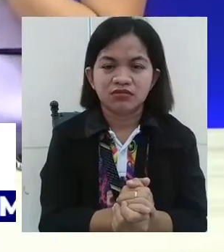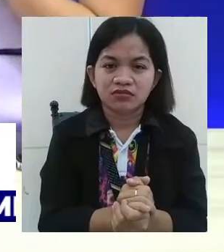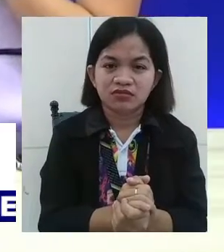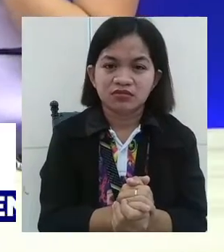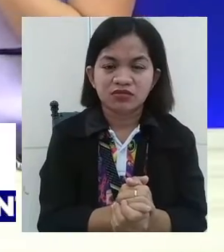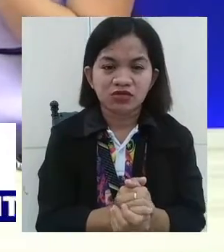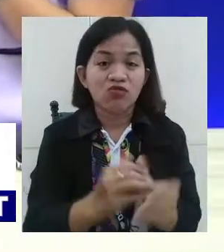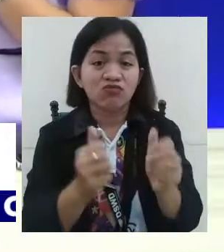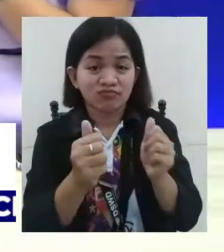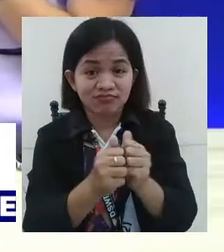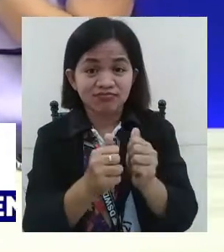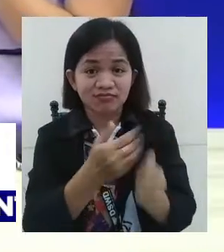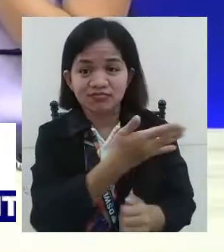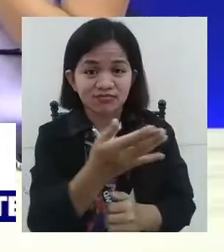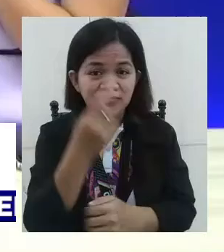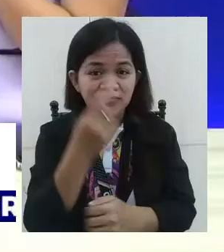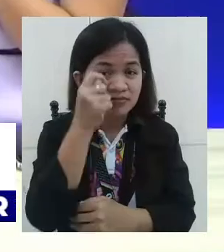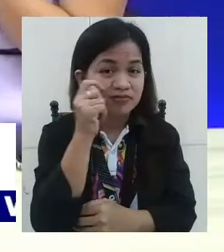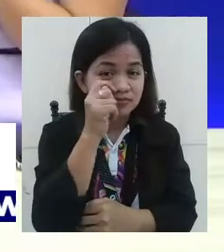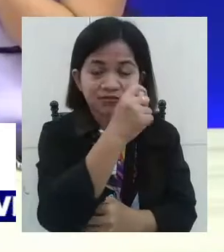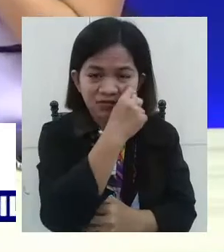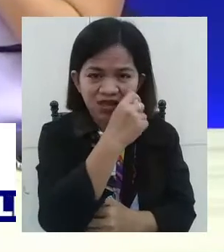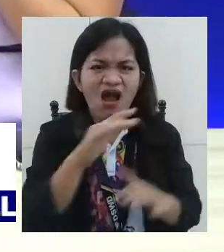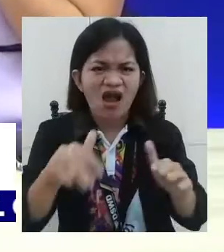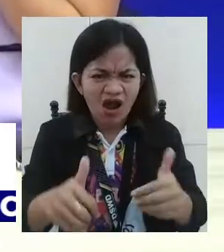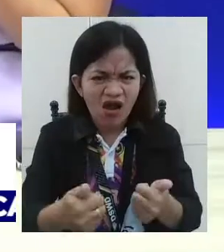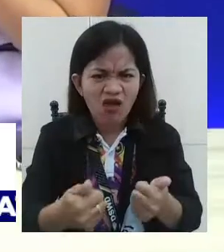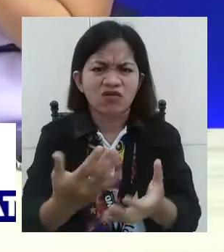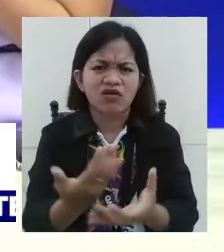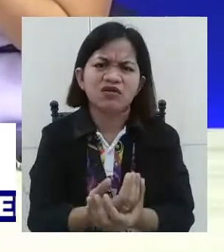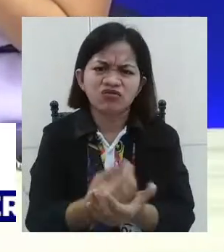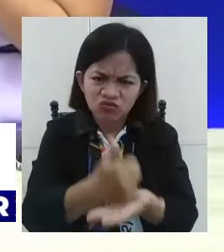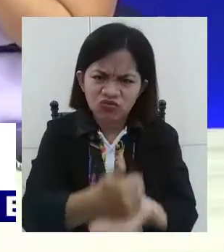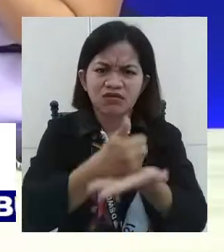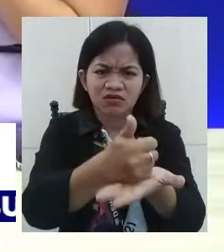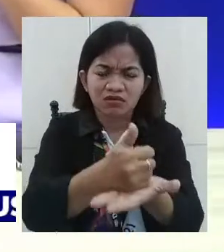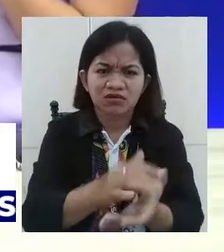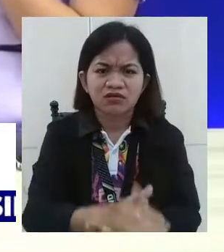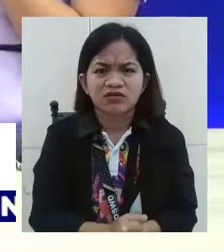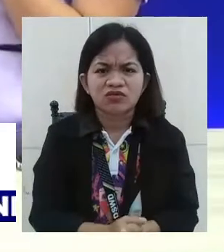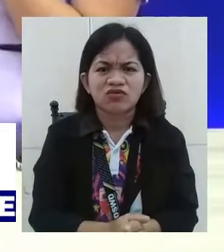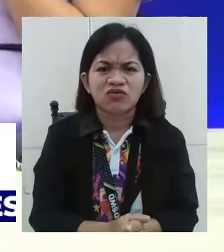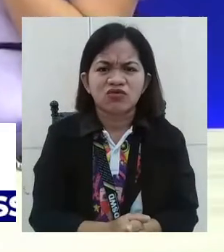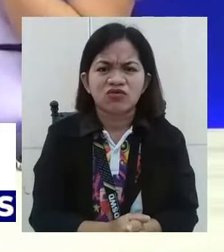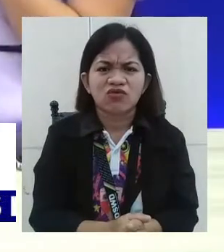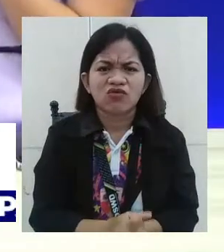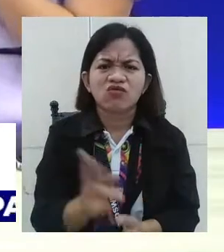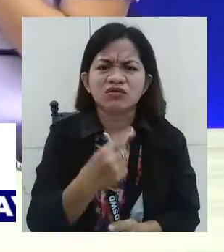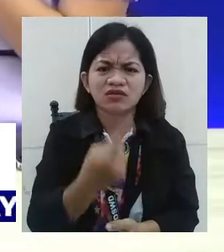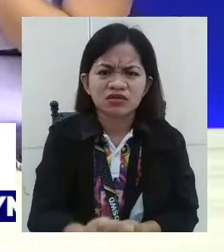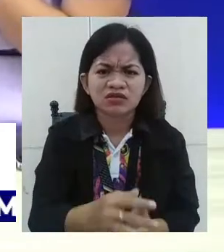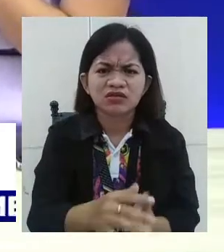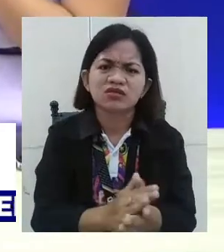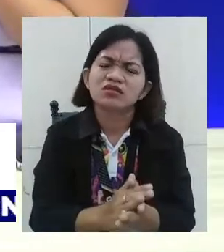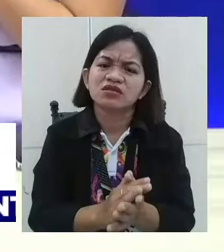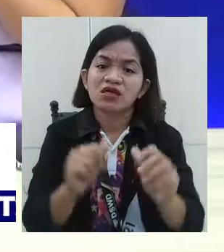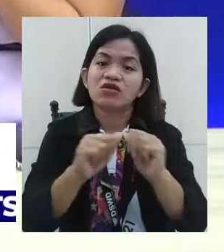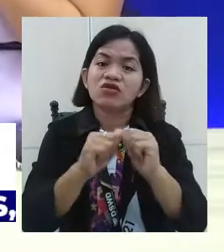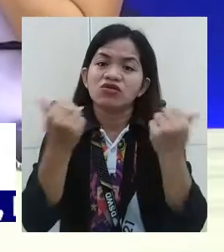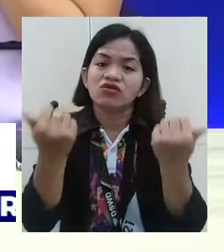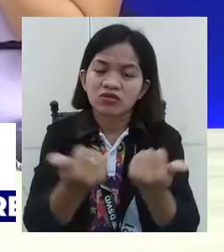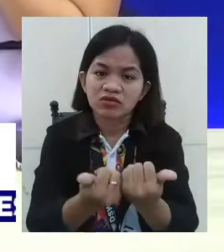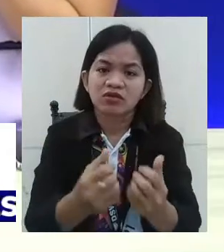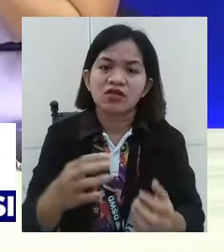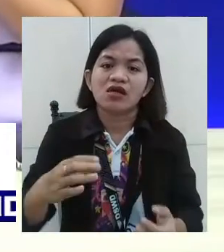Teddy, how do we address po ba itong mga concern na to? What are the recommendation of the Federation, of the committee, of